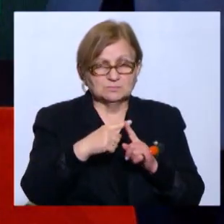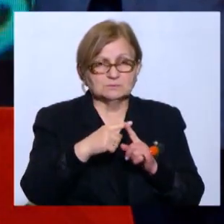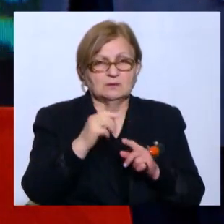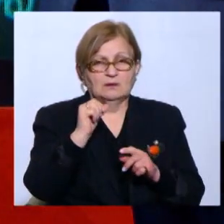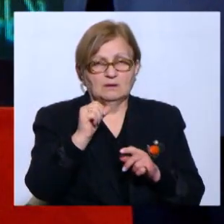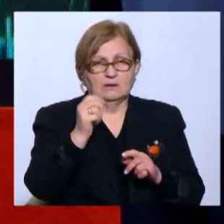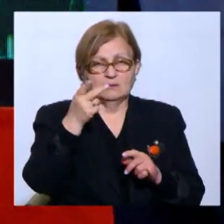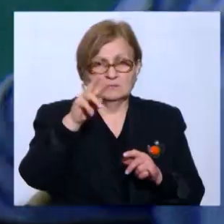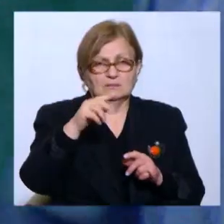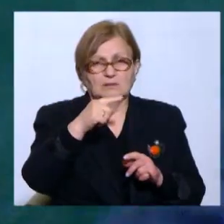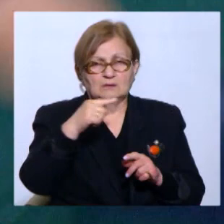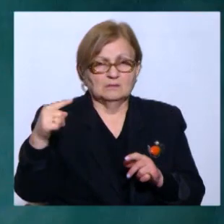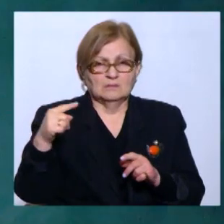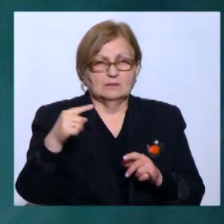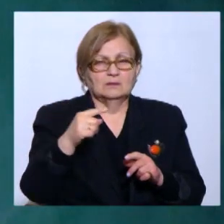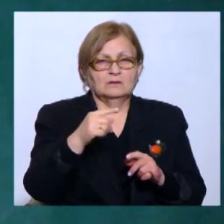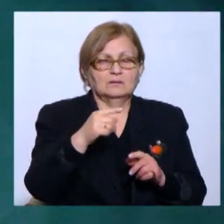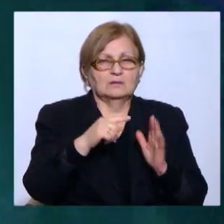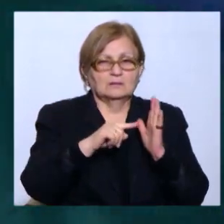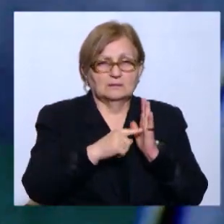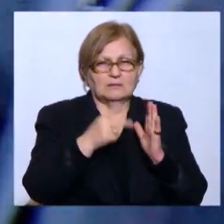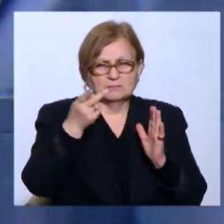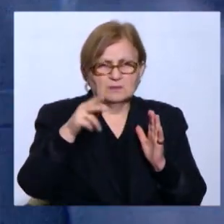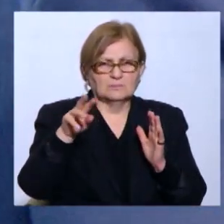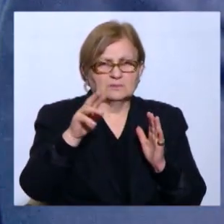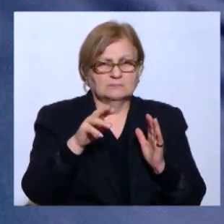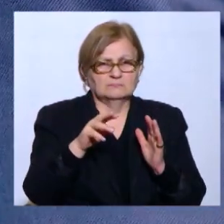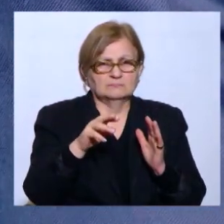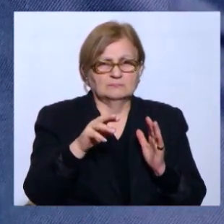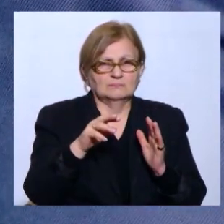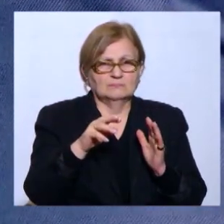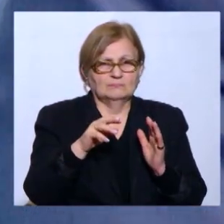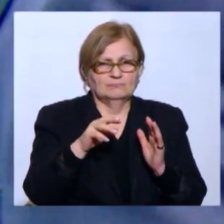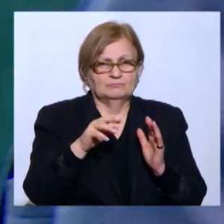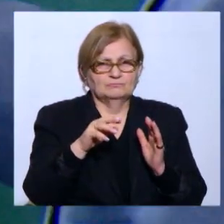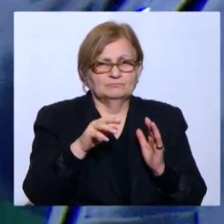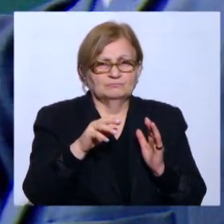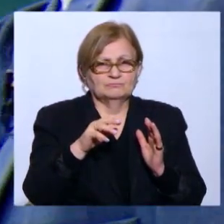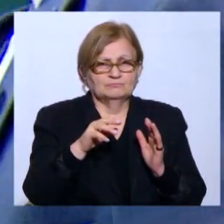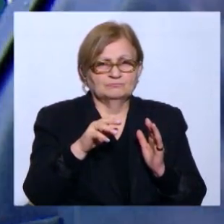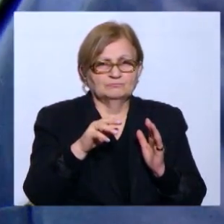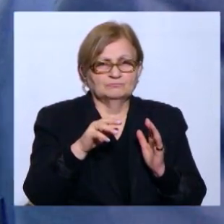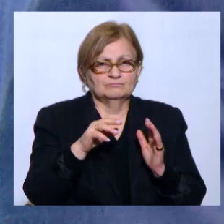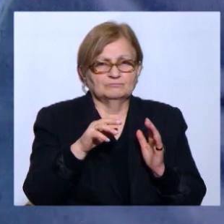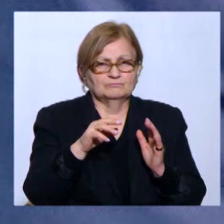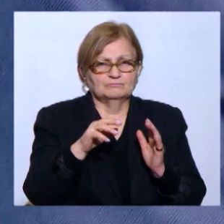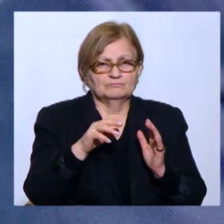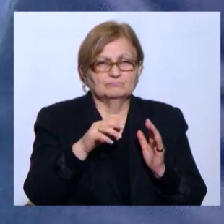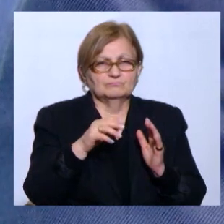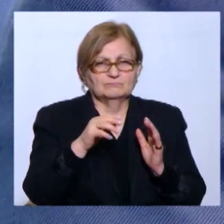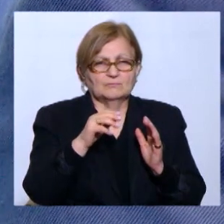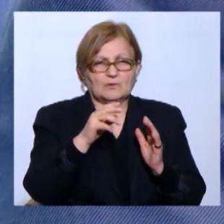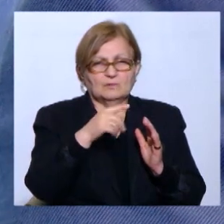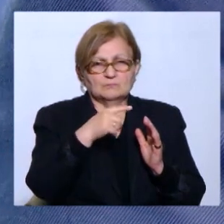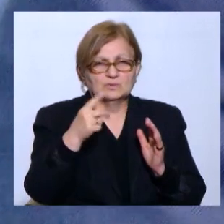a კვადრატი მინუს გაორკეცებული ნამრავლი. Აი აქ ჩავწეროთ, რომ მიჭეჭყილოთ არ ქონდეს, მინუს